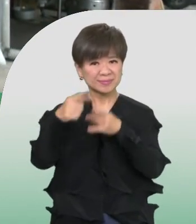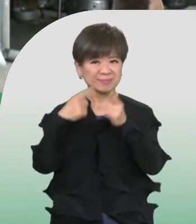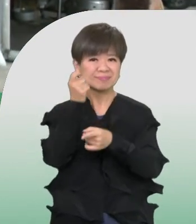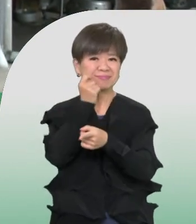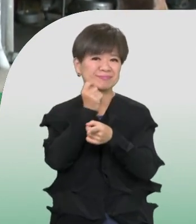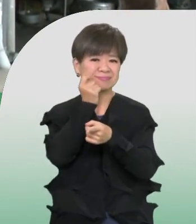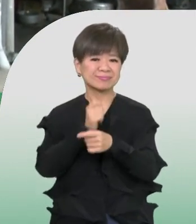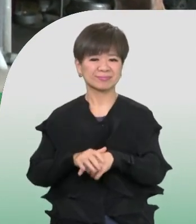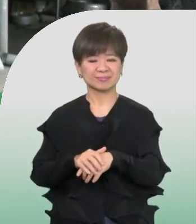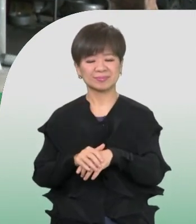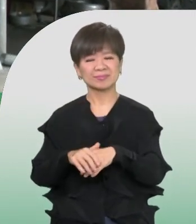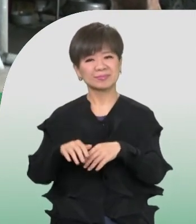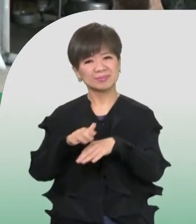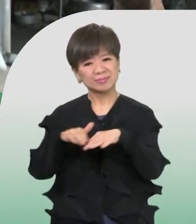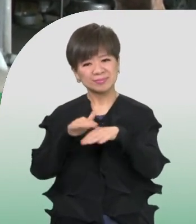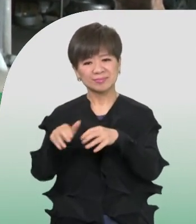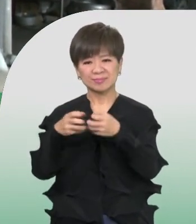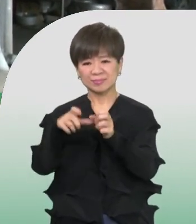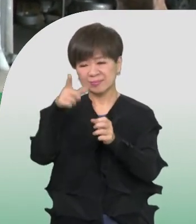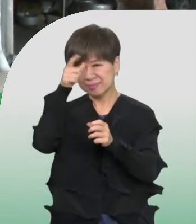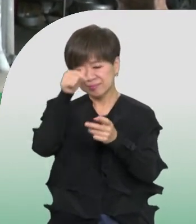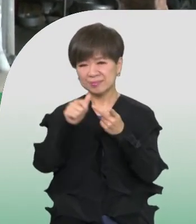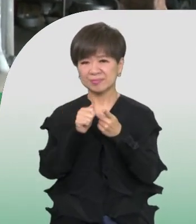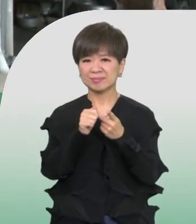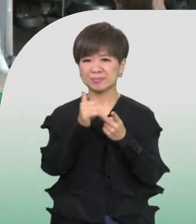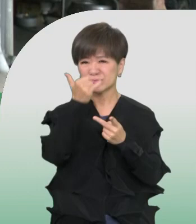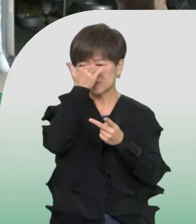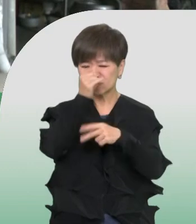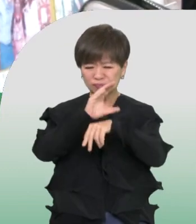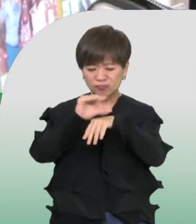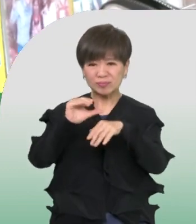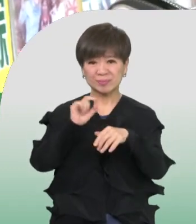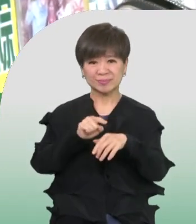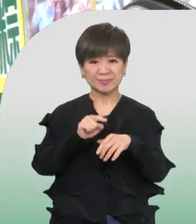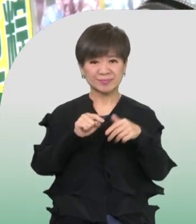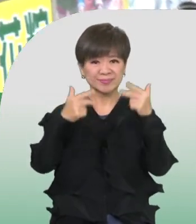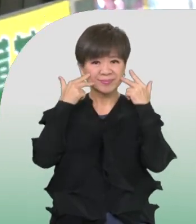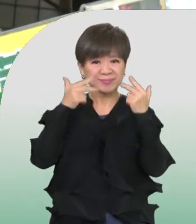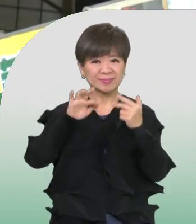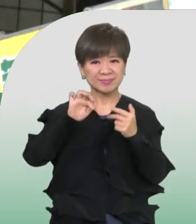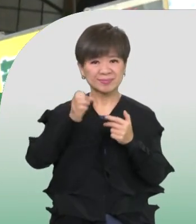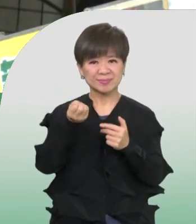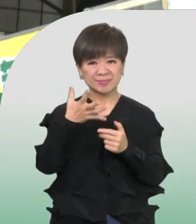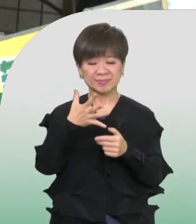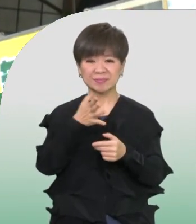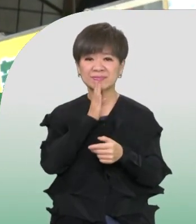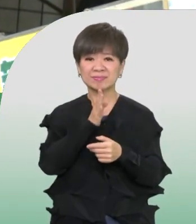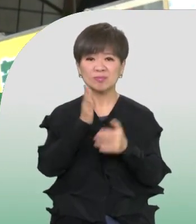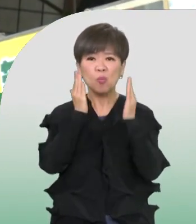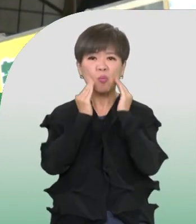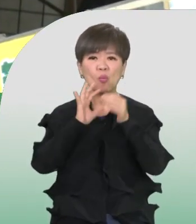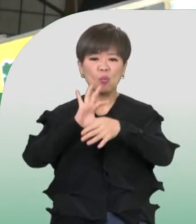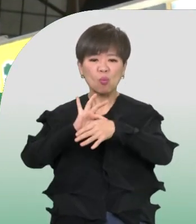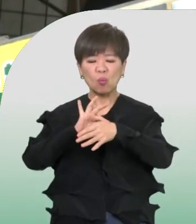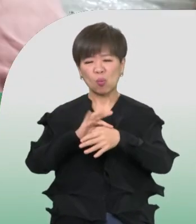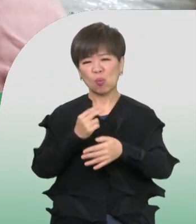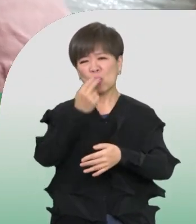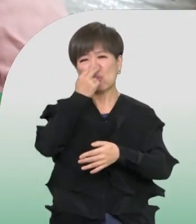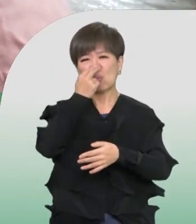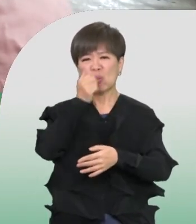就是有包蛋黄，然后有肥肉，那野姜花粽的话，它是瘦肉，然后野姜花的香味很